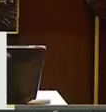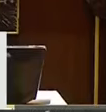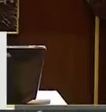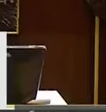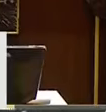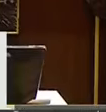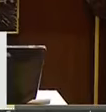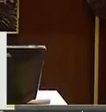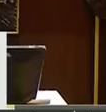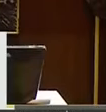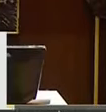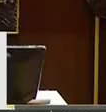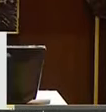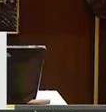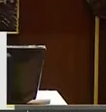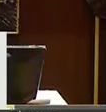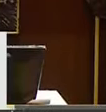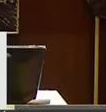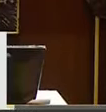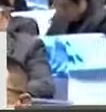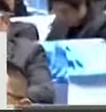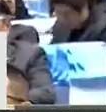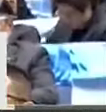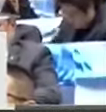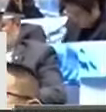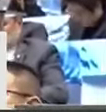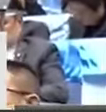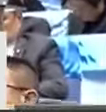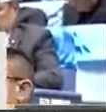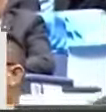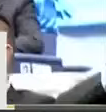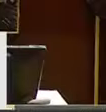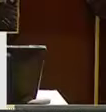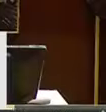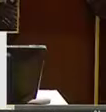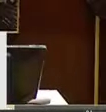111นายเฉลาพวงมาลัย พลเอกประยุทธ์จันทร์โอชาครับ